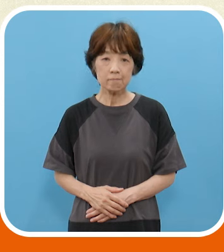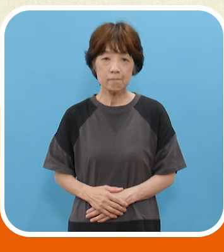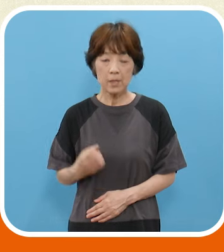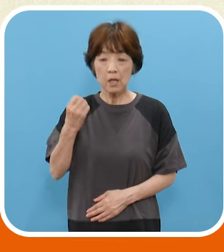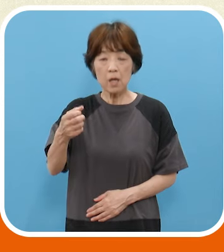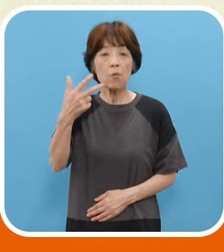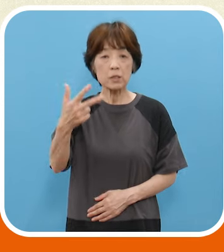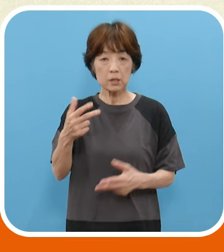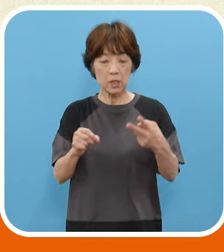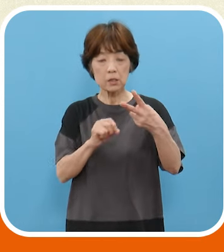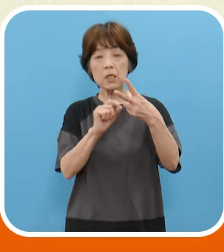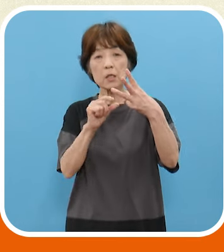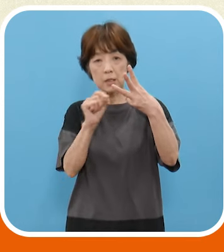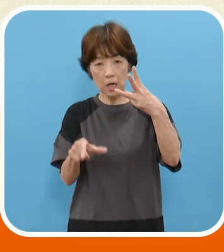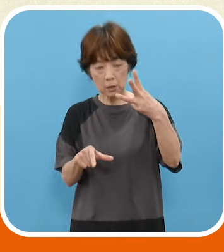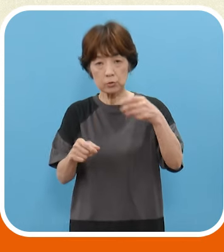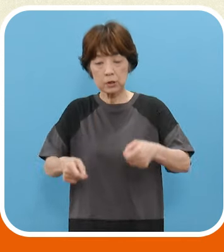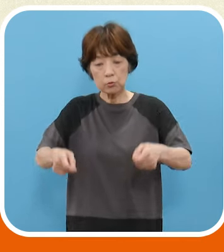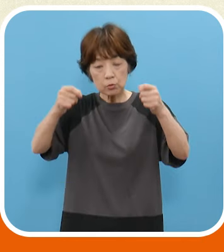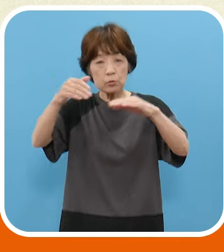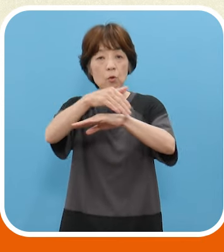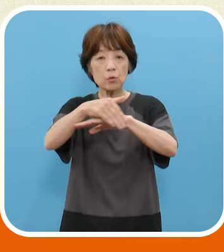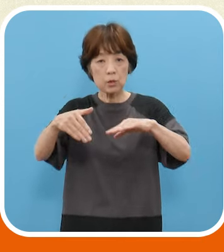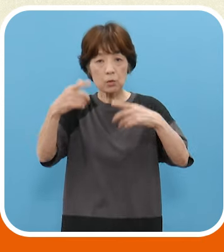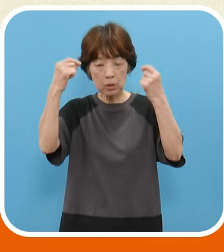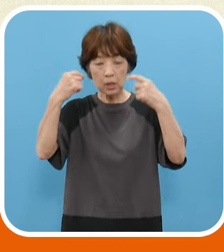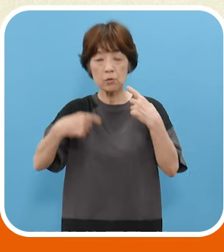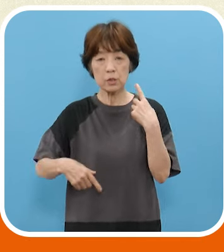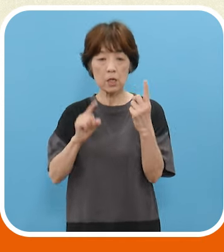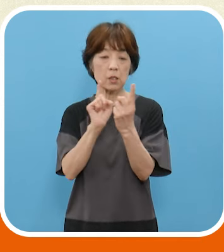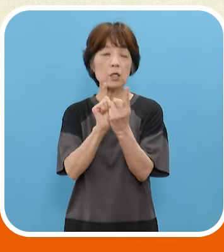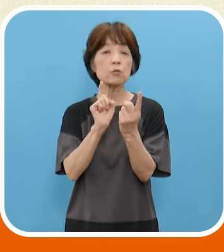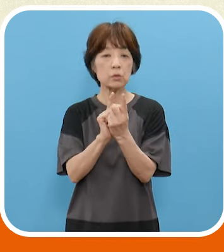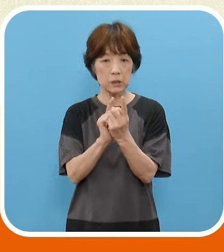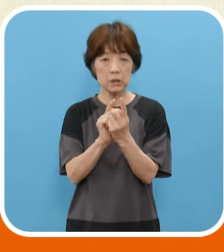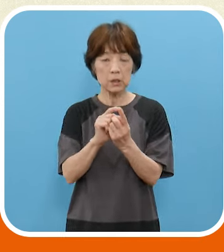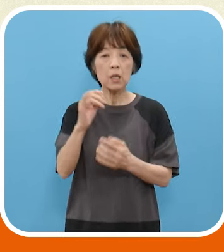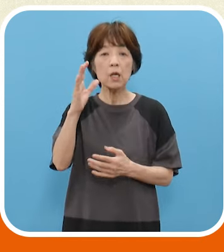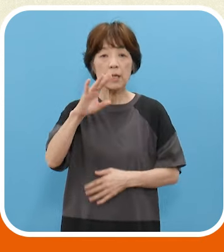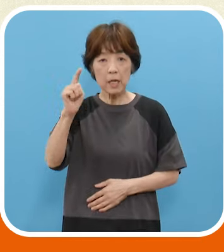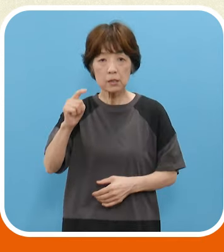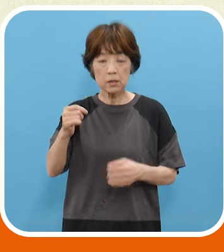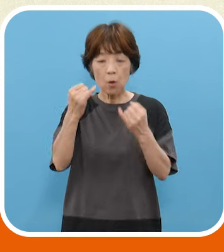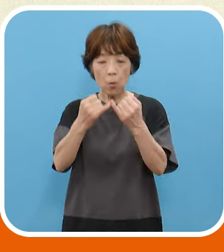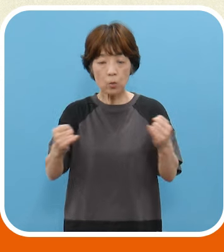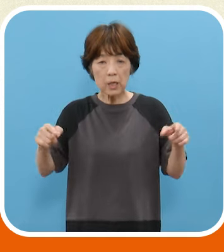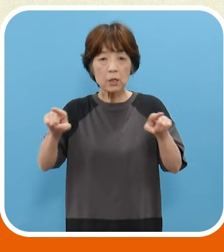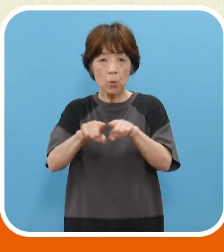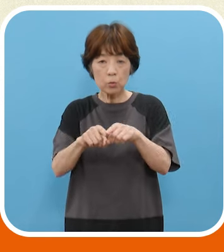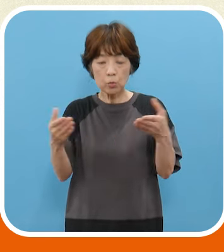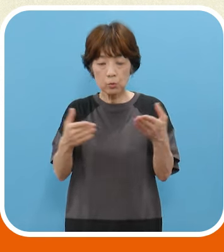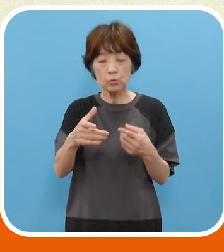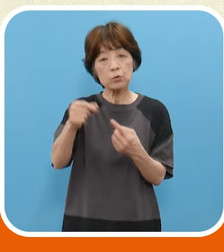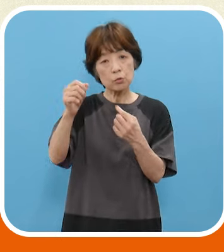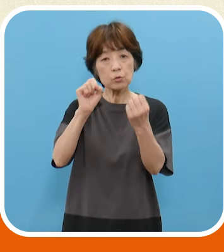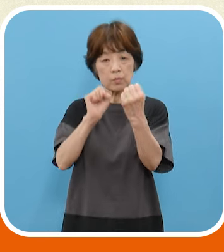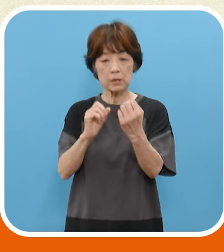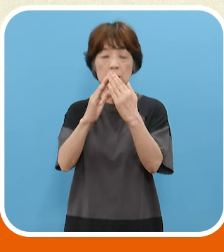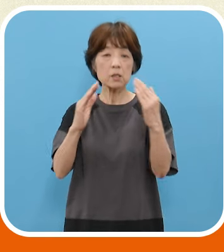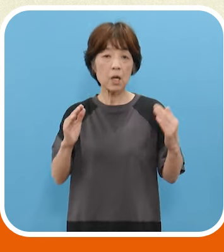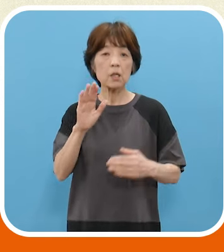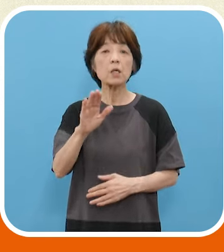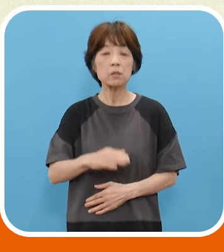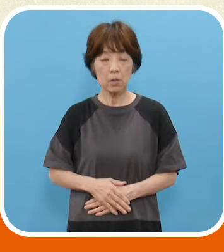令和7年3月に卒業を予定している大学生などを対象に、秋田県オンライン合同就職面接会を開催します